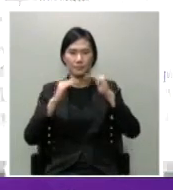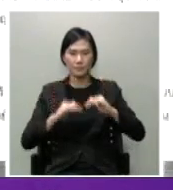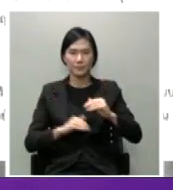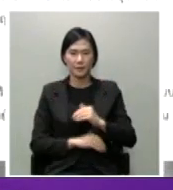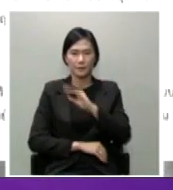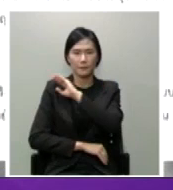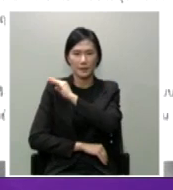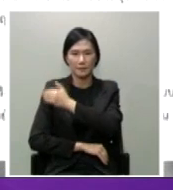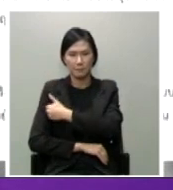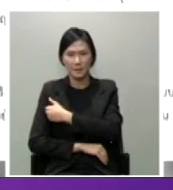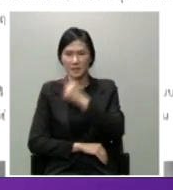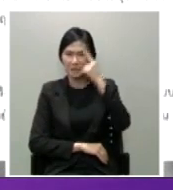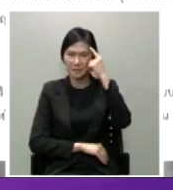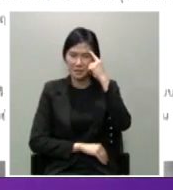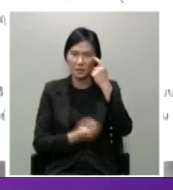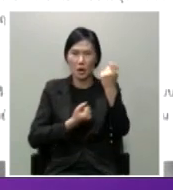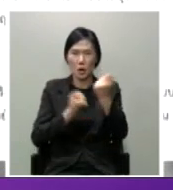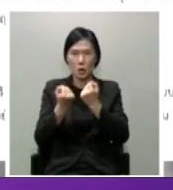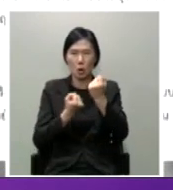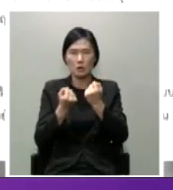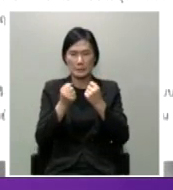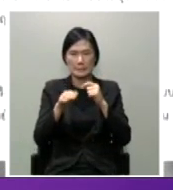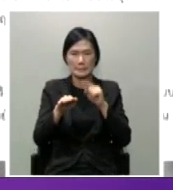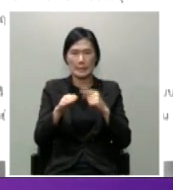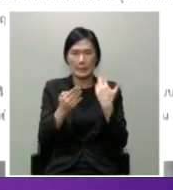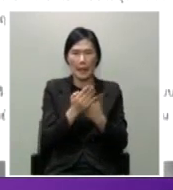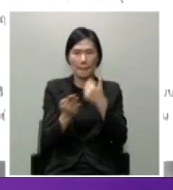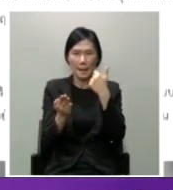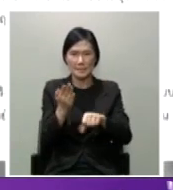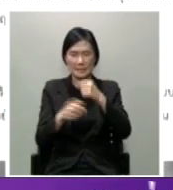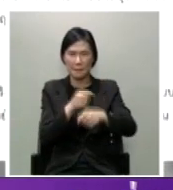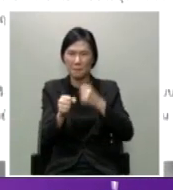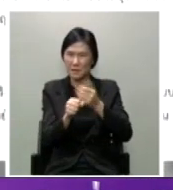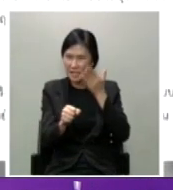เส้นตายขึ้นภาษีรถยนต์ปีหน้า